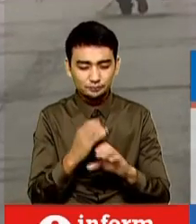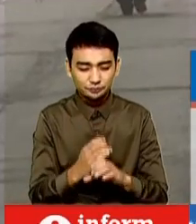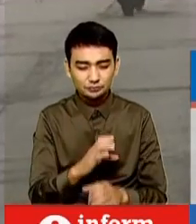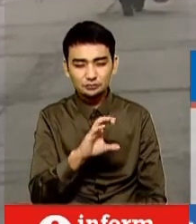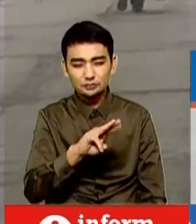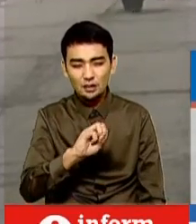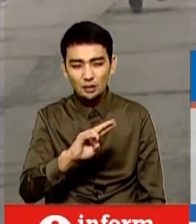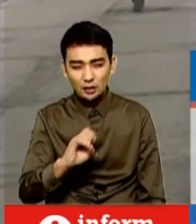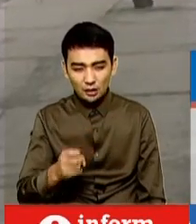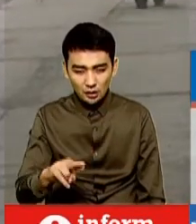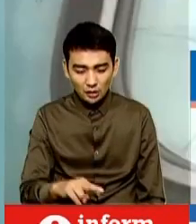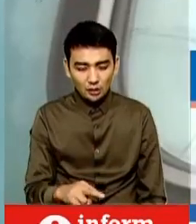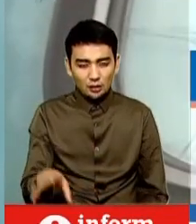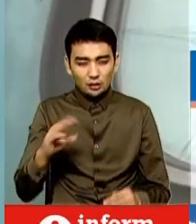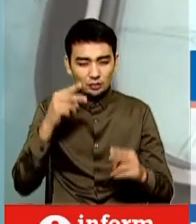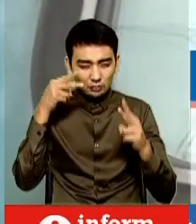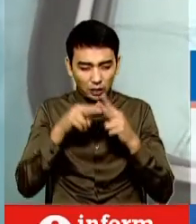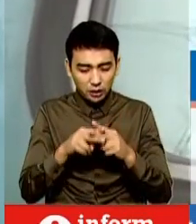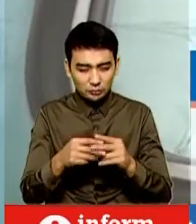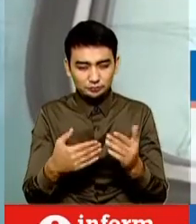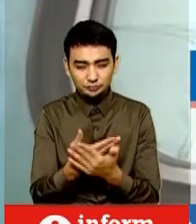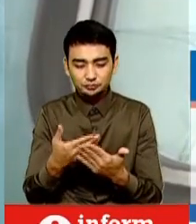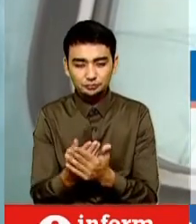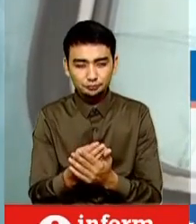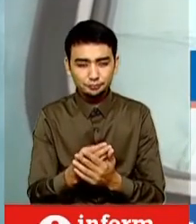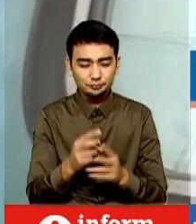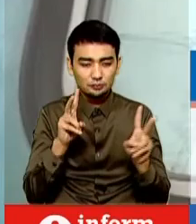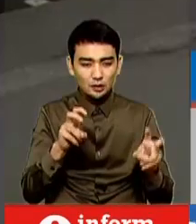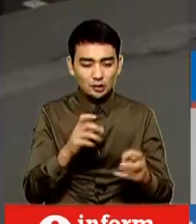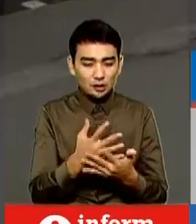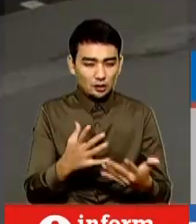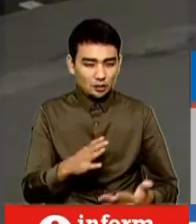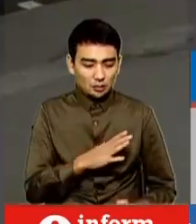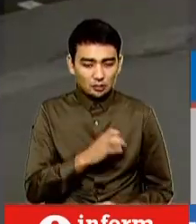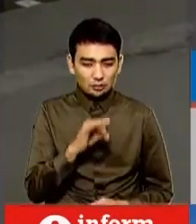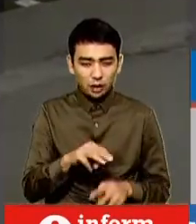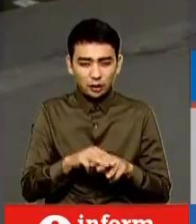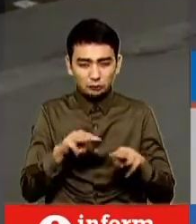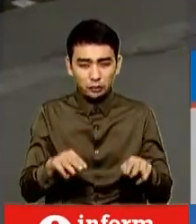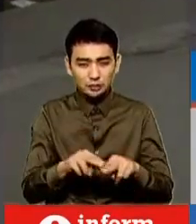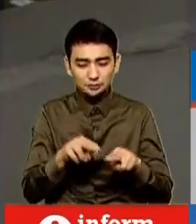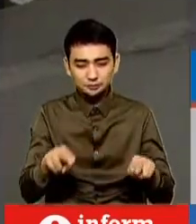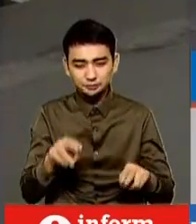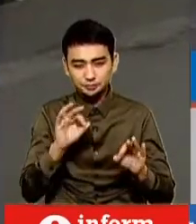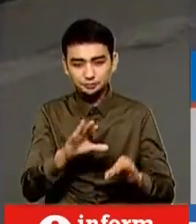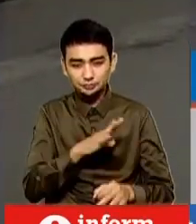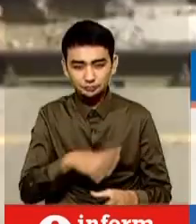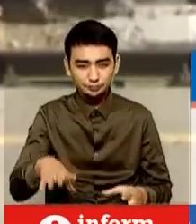вокзалдарды жаңғырту сынды тақырыптар да қозғалды. Сонымен бірге премьер-министр отандық тауар өндірушілер тарапынан келіп түскен